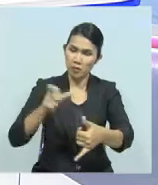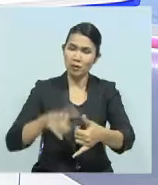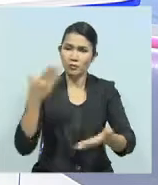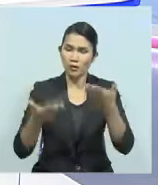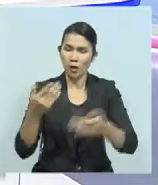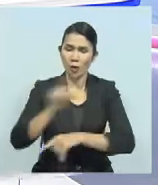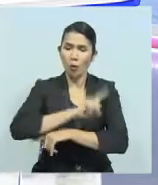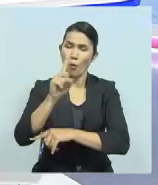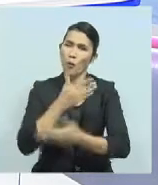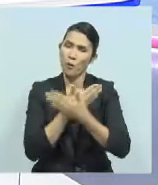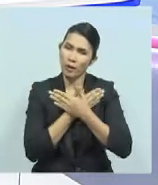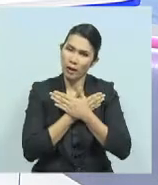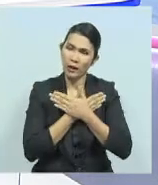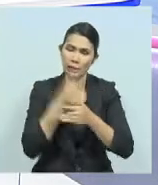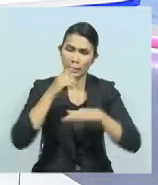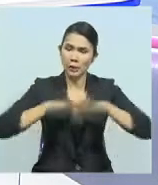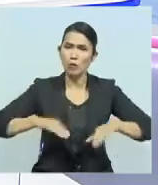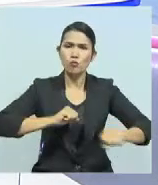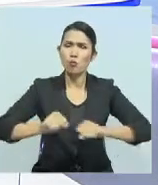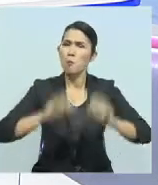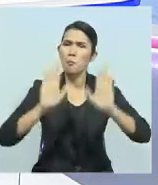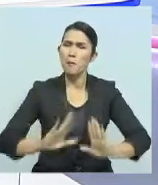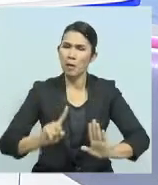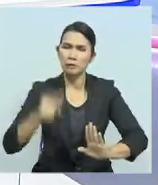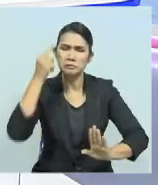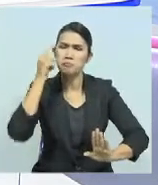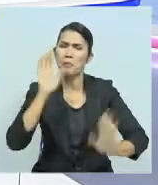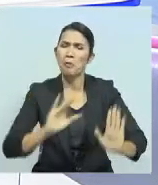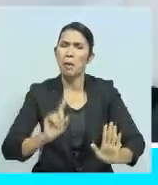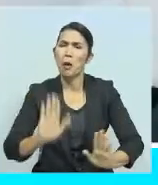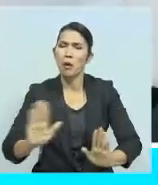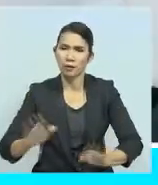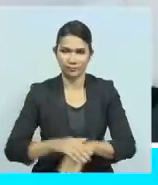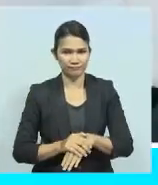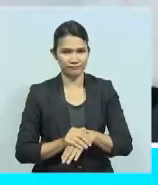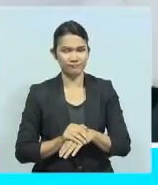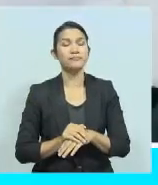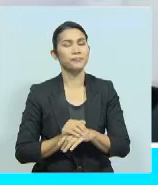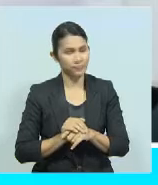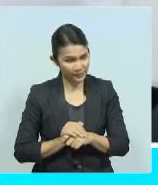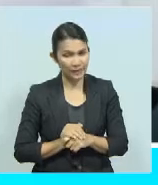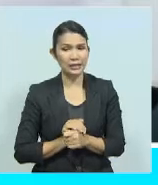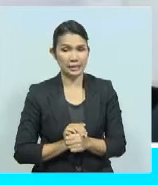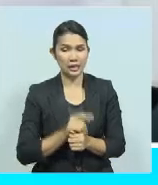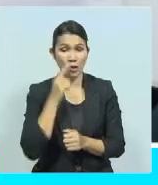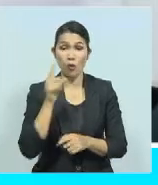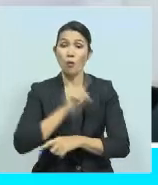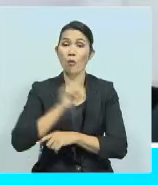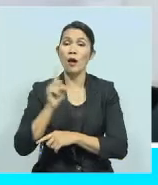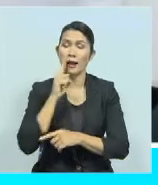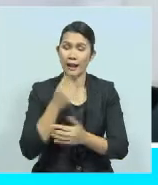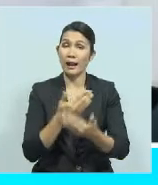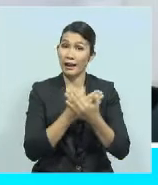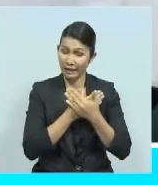ามุมมองต่อวันวาเลนไทน์เนี่ยเขาเป็นยังไงคะมุมมองของเขาเดี๋ยวนี้อะค่ะคุณหมอ ค่ะก็วันวาเลนไทน์มันก็ยังเป็น